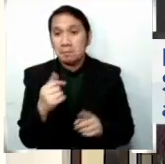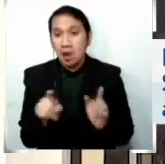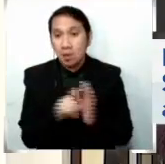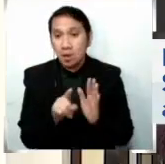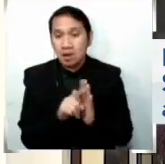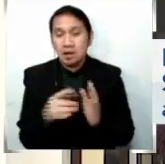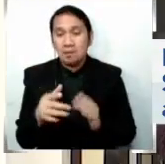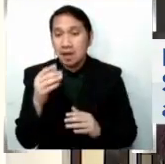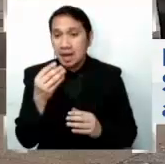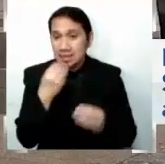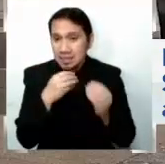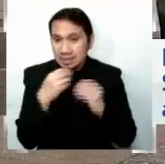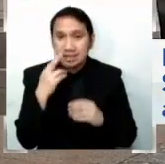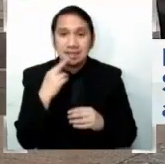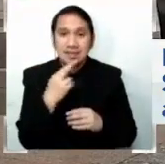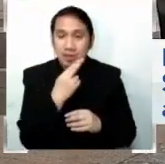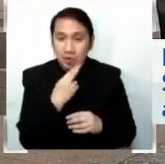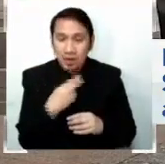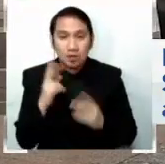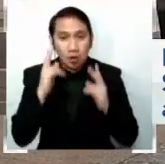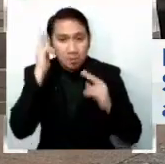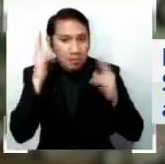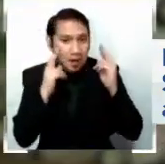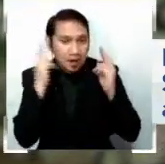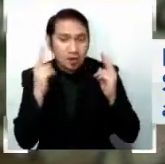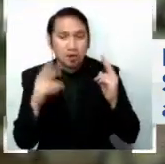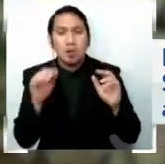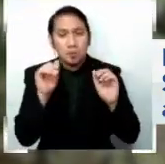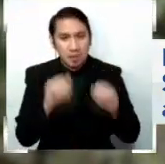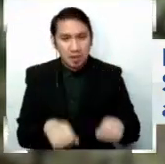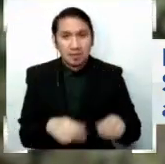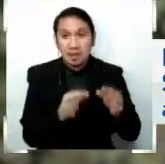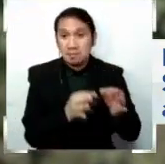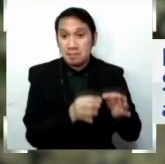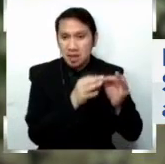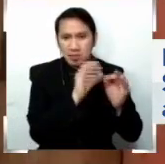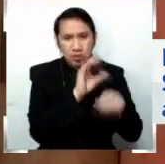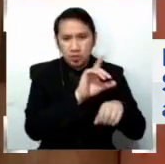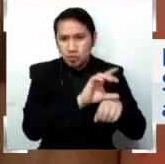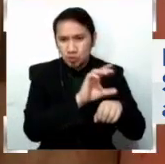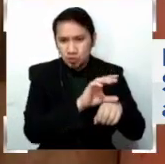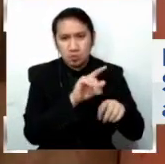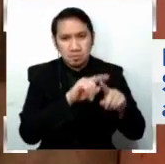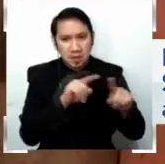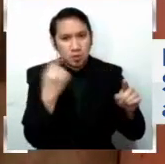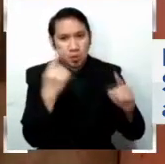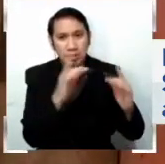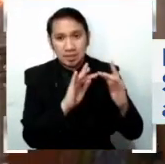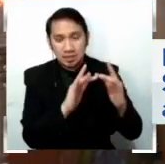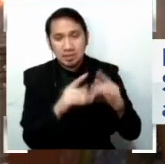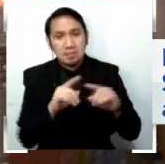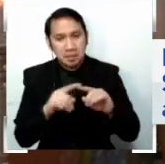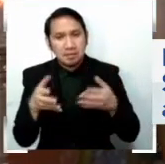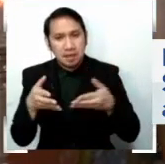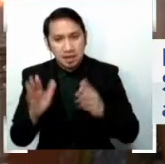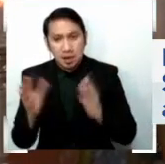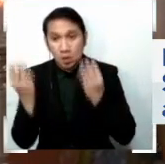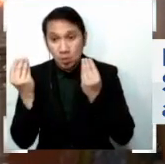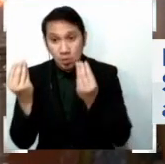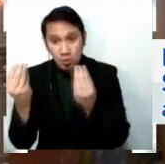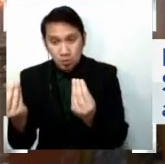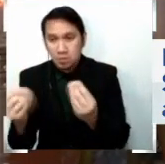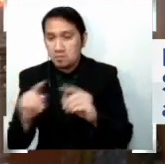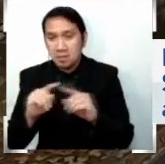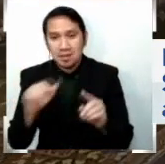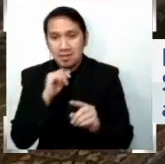spa. Pwede ang religious services pero online lang. Papayagan ang pagtitipon sa lamay, burol at libing basta hindi COVID